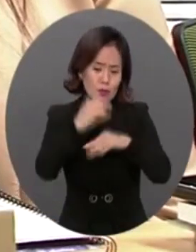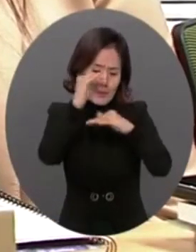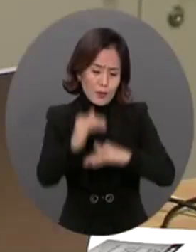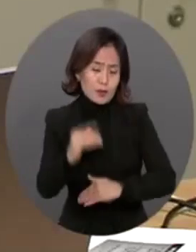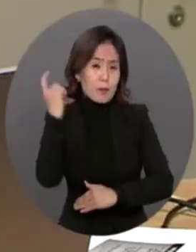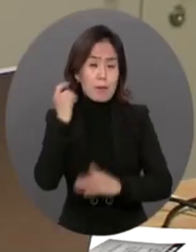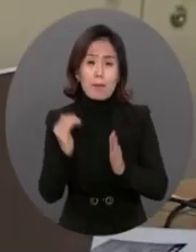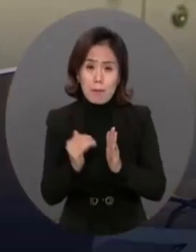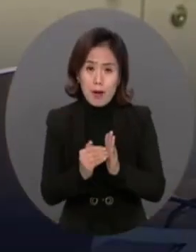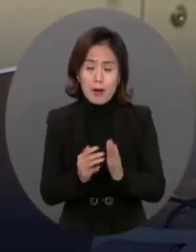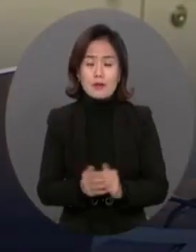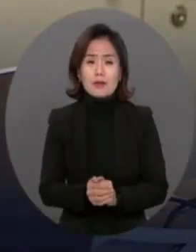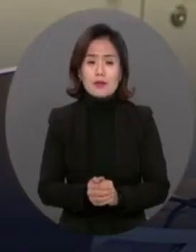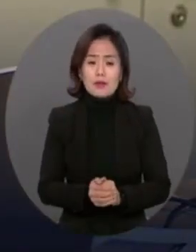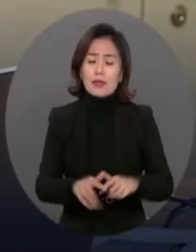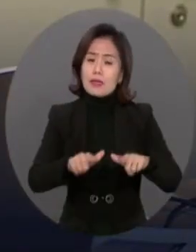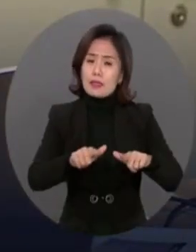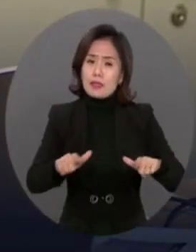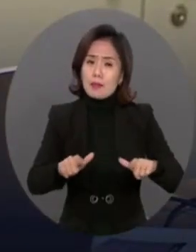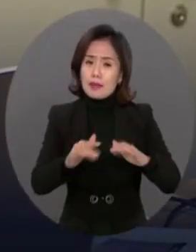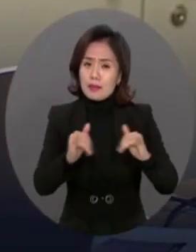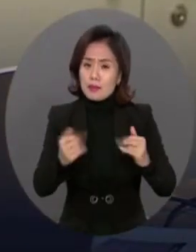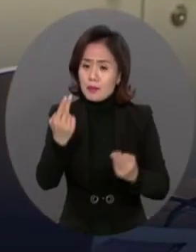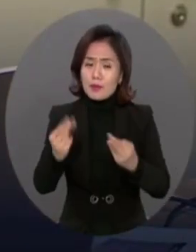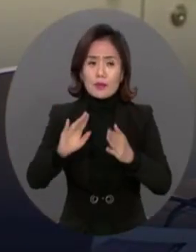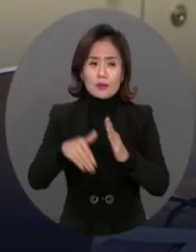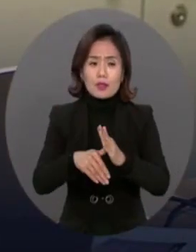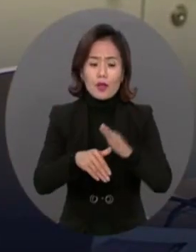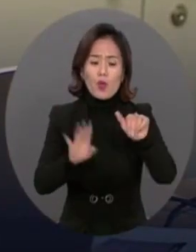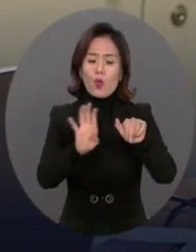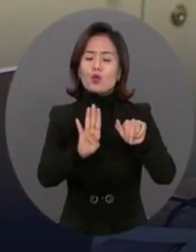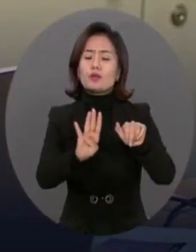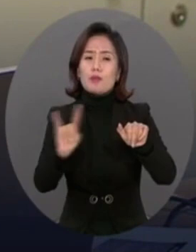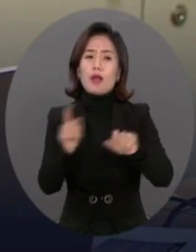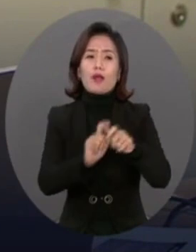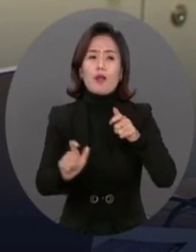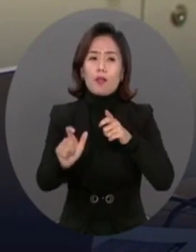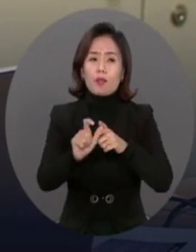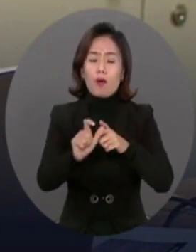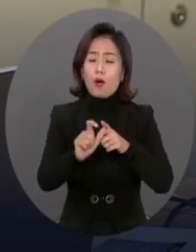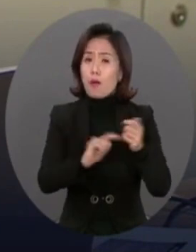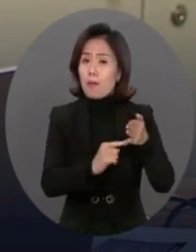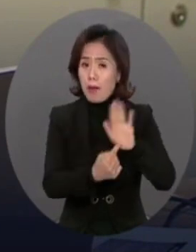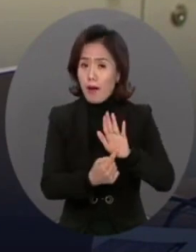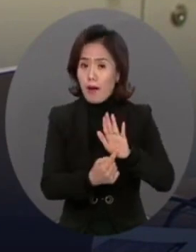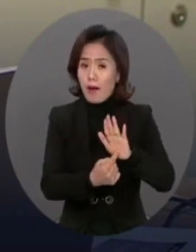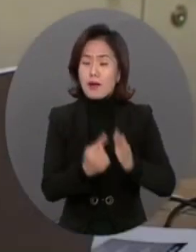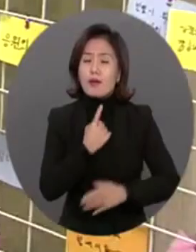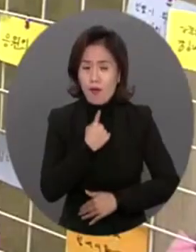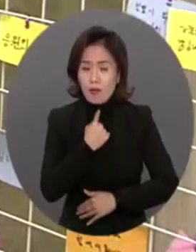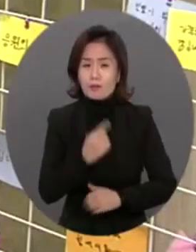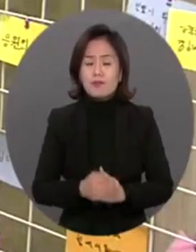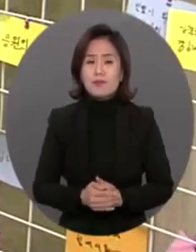들었습니다. 일반인의 유병률에 비해 50배가량 더 높게 PTSD를 경험한다고